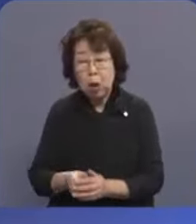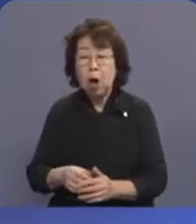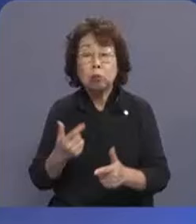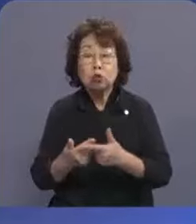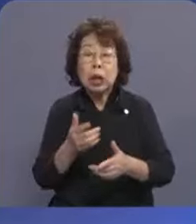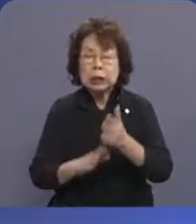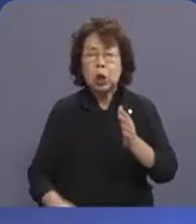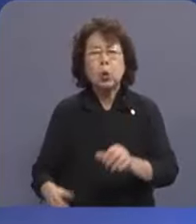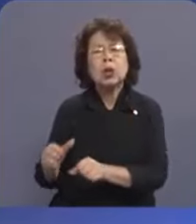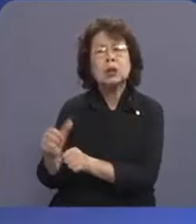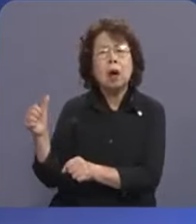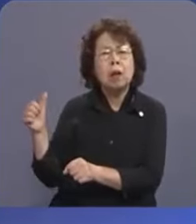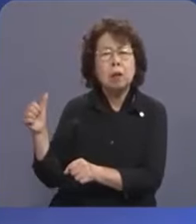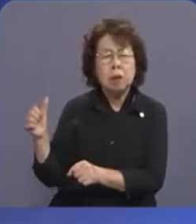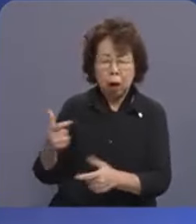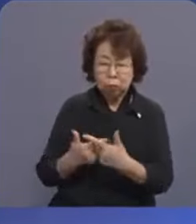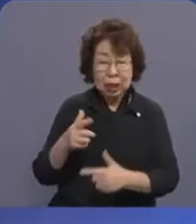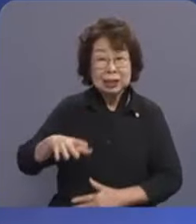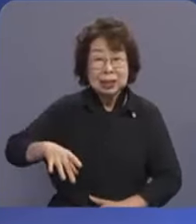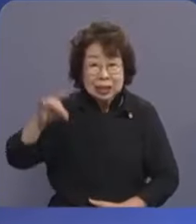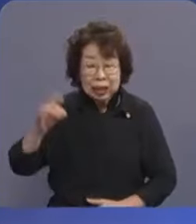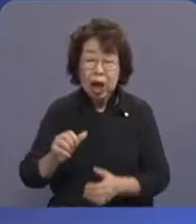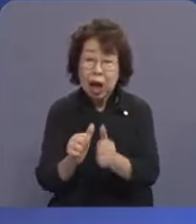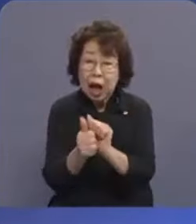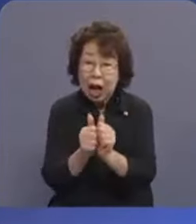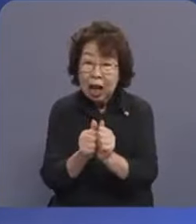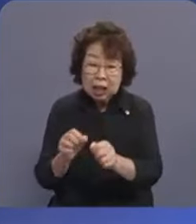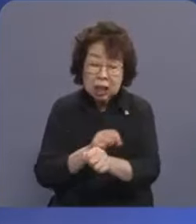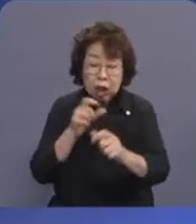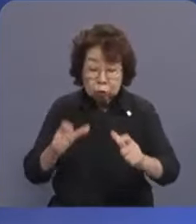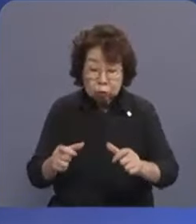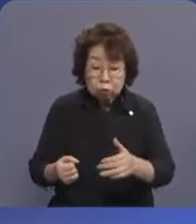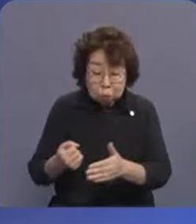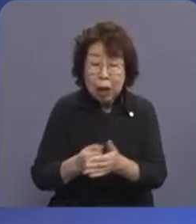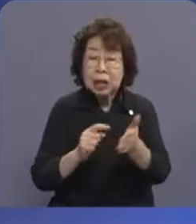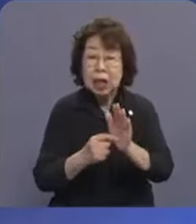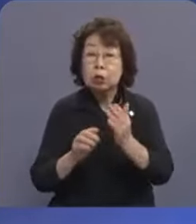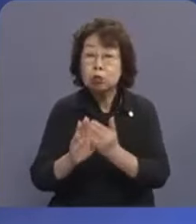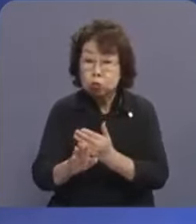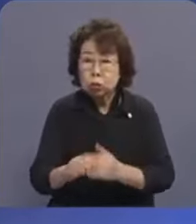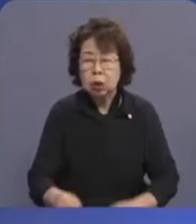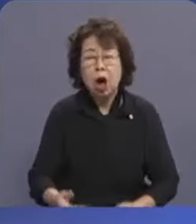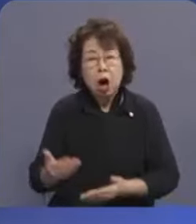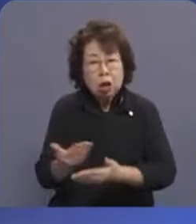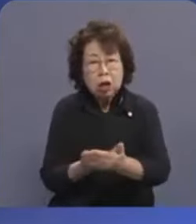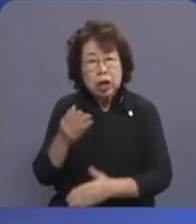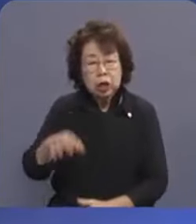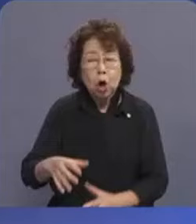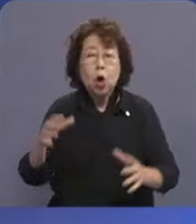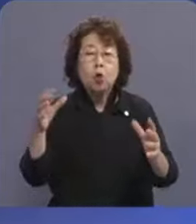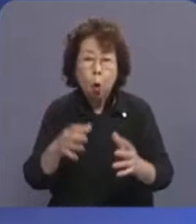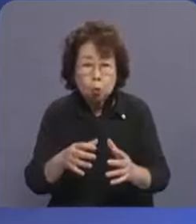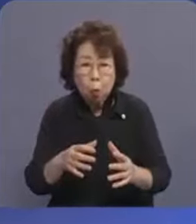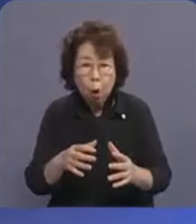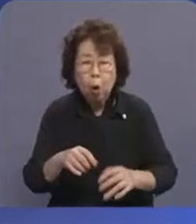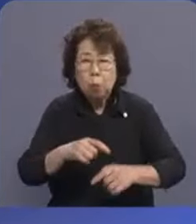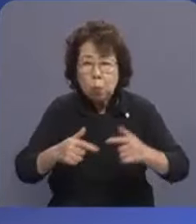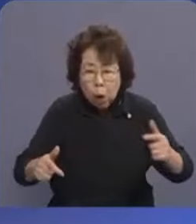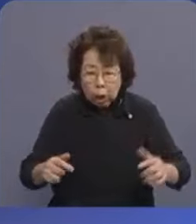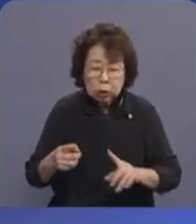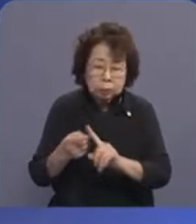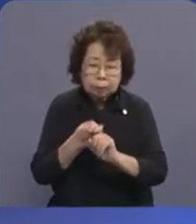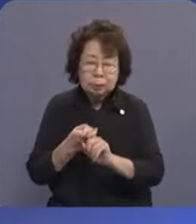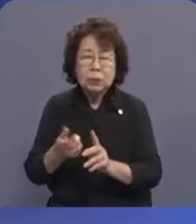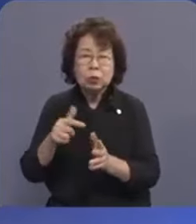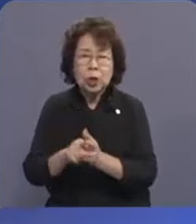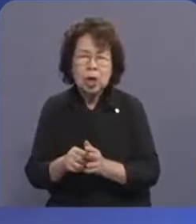5년 전에 우리나라 최초의 블록체인 특으로 지정된 이후에 거래소 공모를 하는 등 인프라 구축을